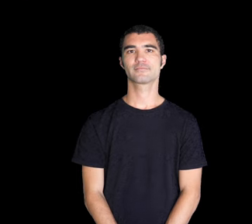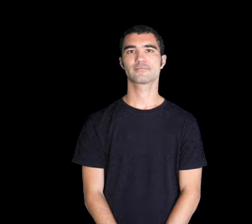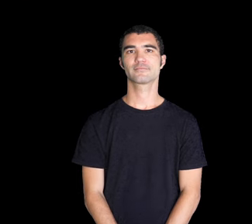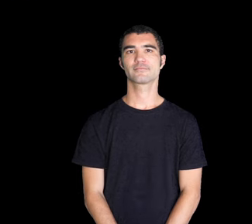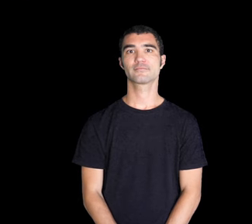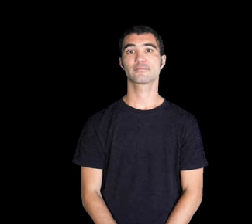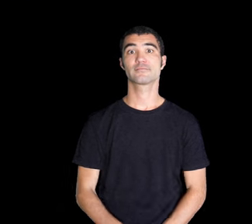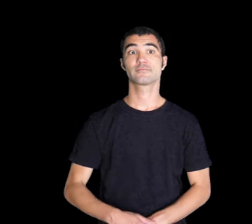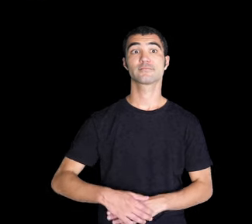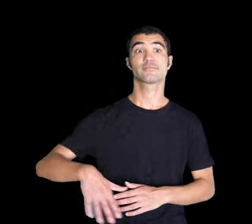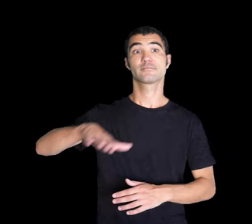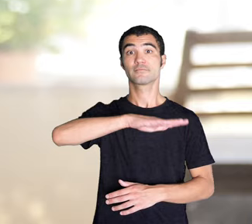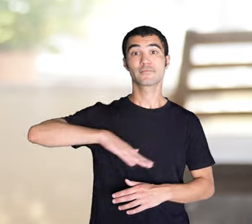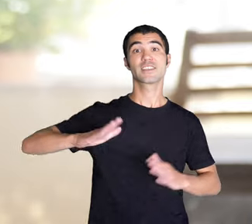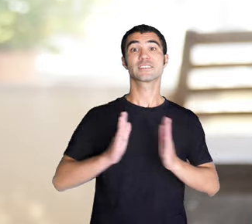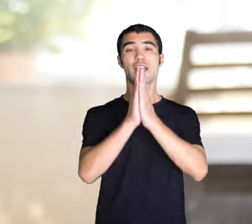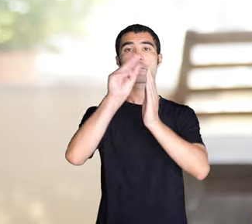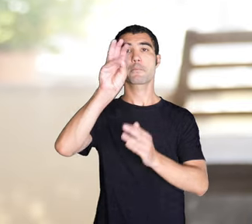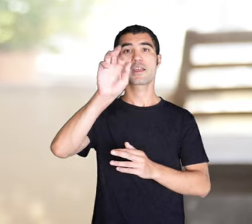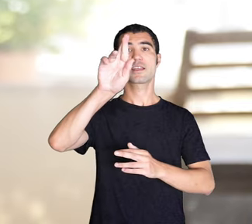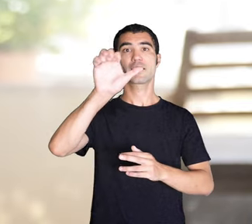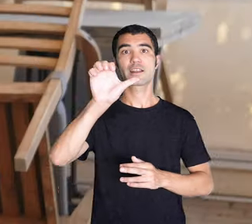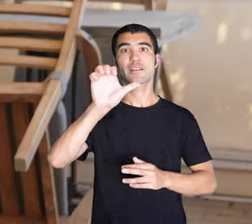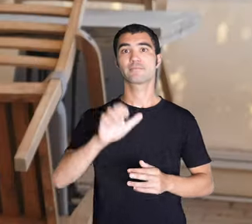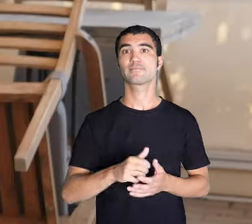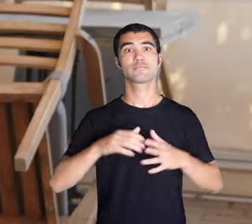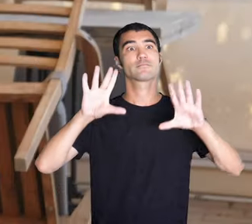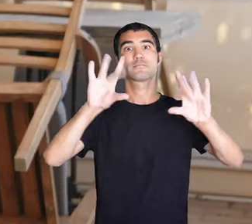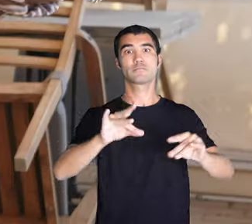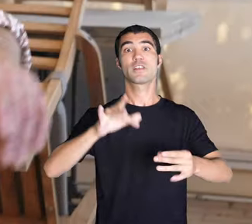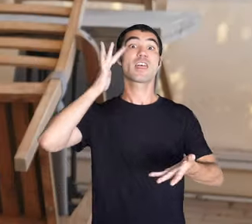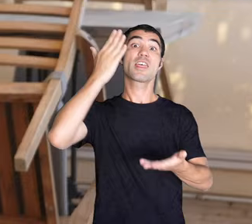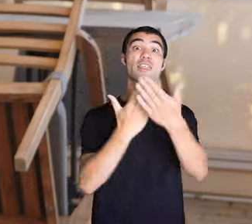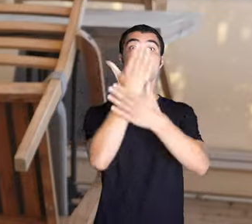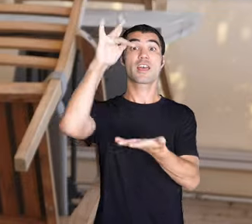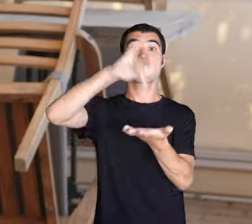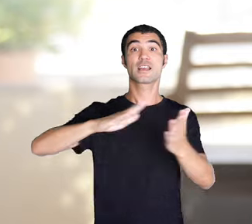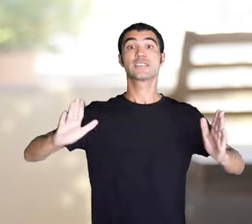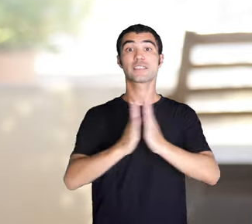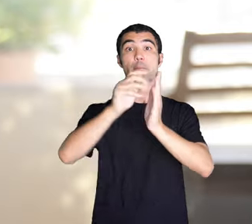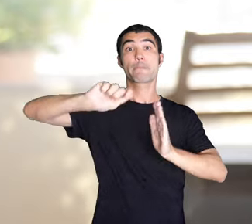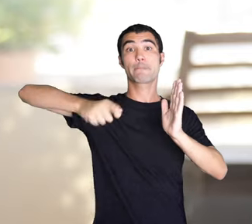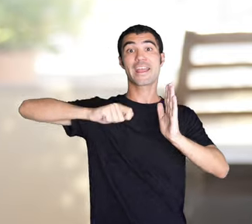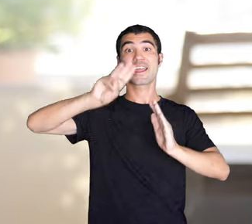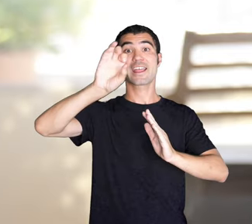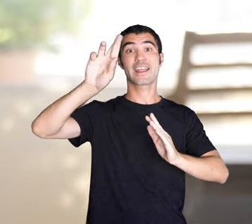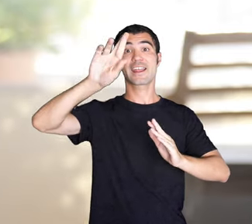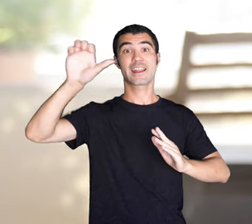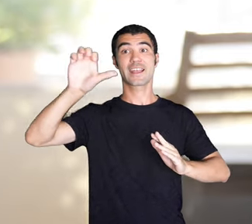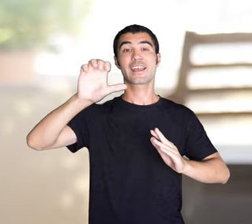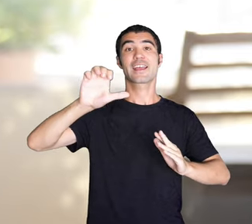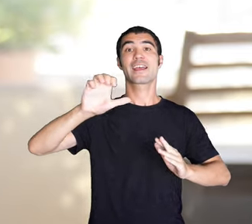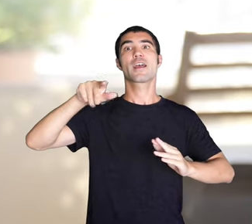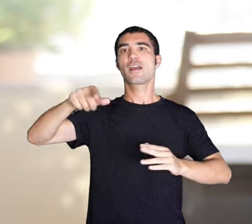Per tot el port, Sant Pere era Sant Pere, no li podien tocar. I a Sant Pere les barques no sortien a la mà. Anàvem amb una barca de bou